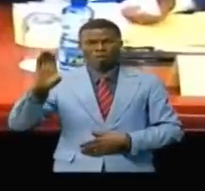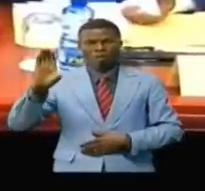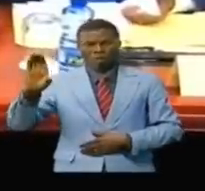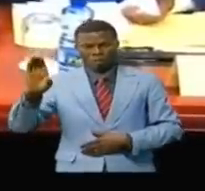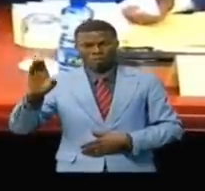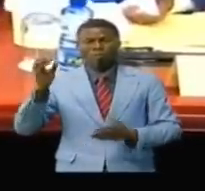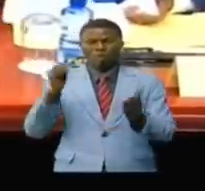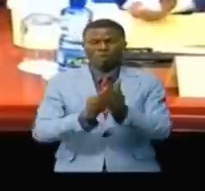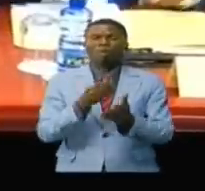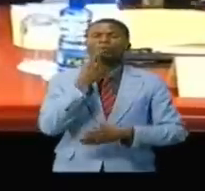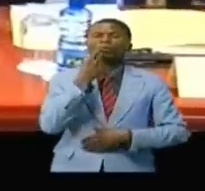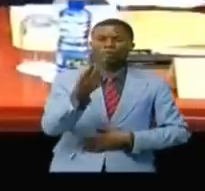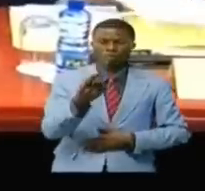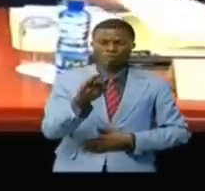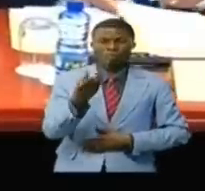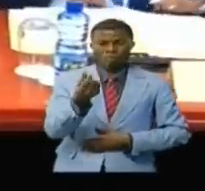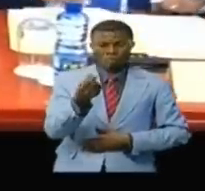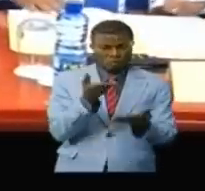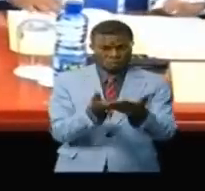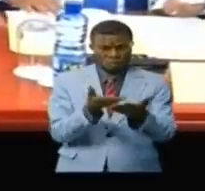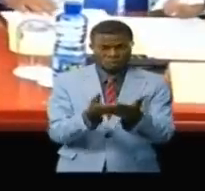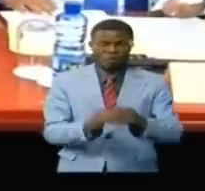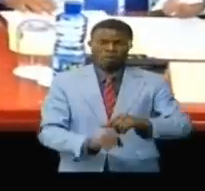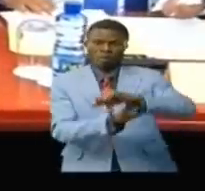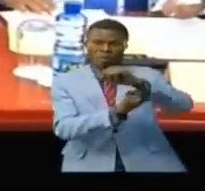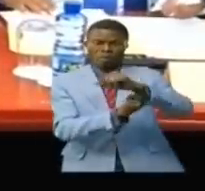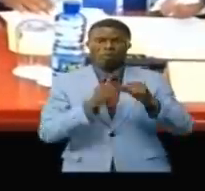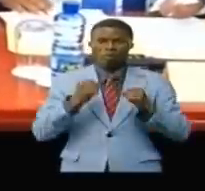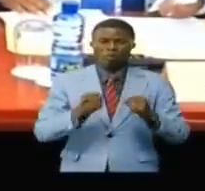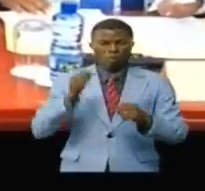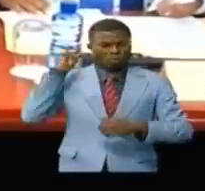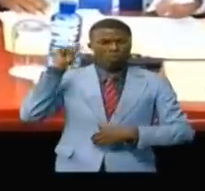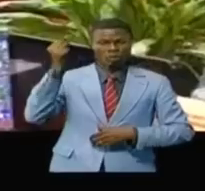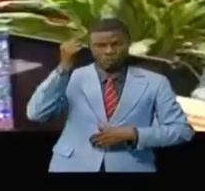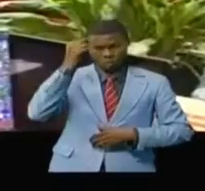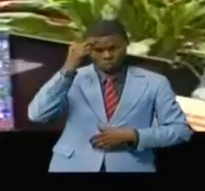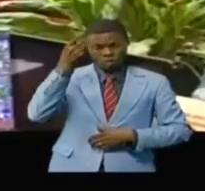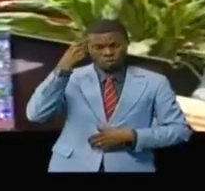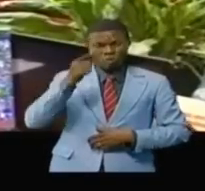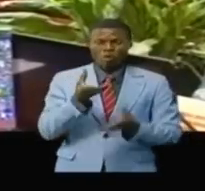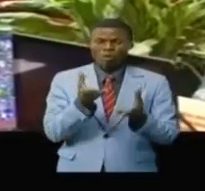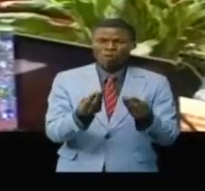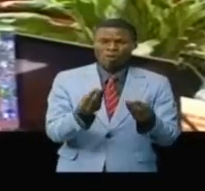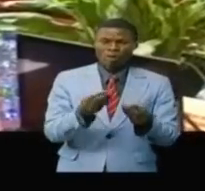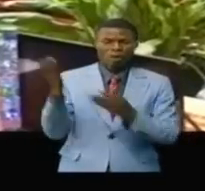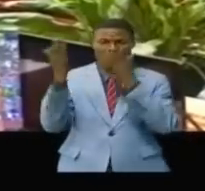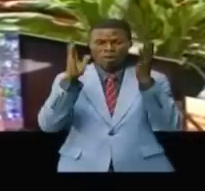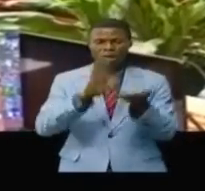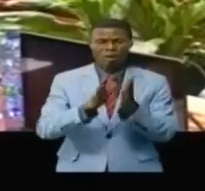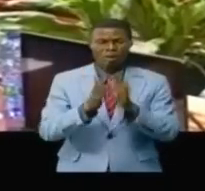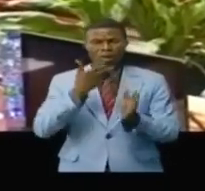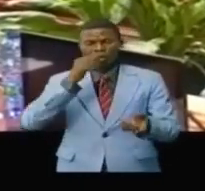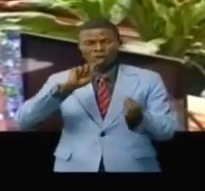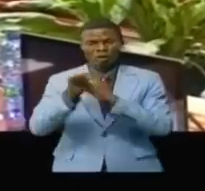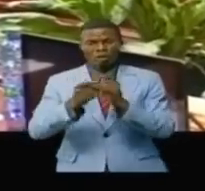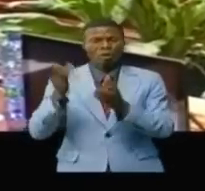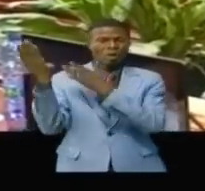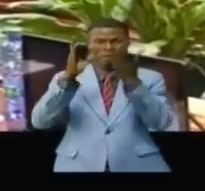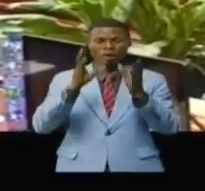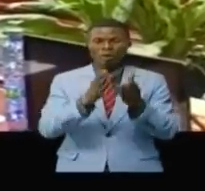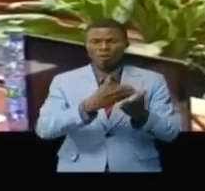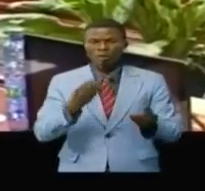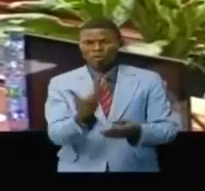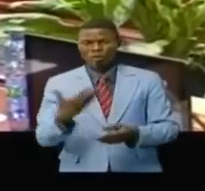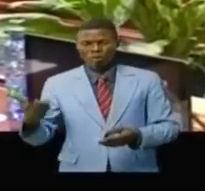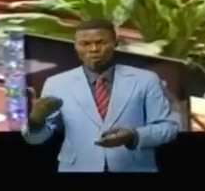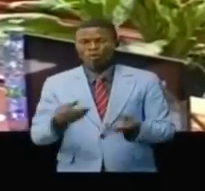Il a indiqué que ces financements vont appuyer les efforts du gouvernement pour faciliter le commerce et améliorer la commercialisation de certaines